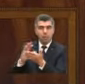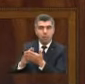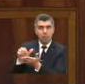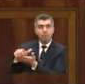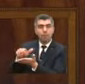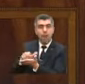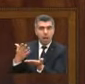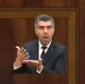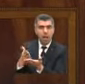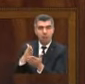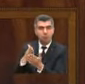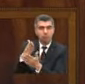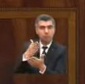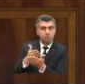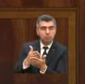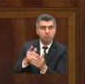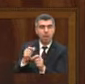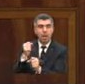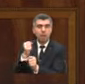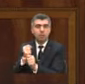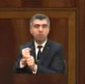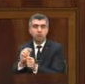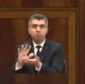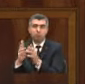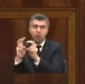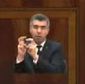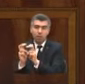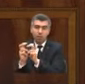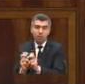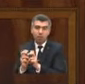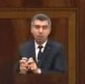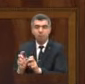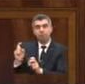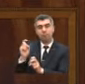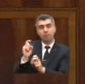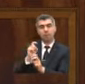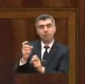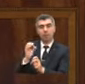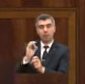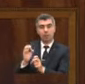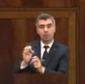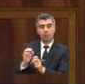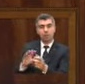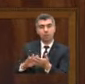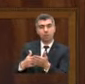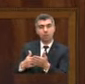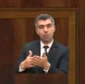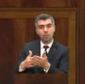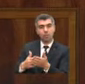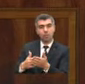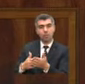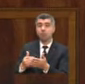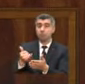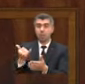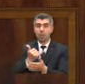الحقول وكيشتغلوا في مهن ضعيفة ومحدودة في على مستوى الدخل ديالها،